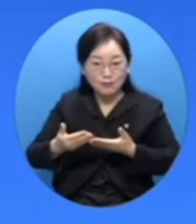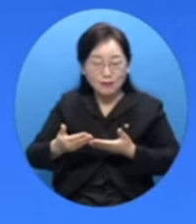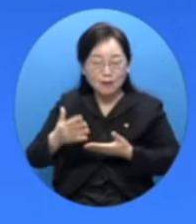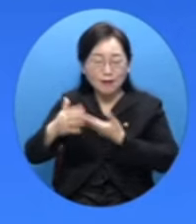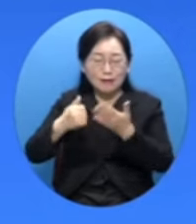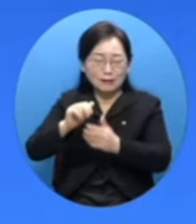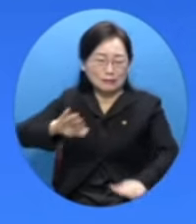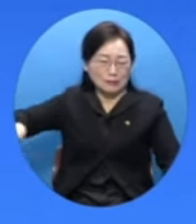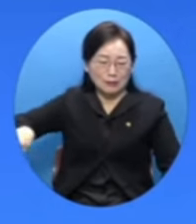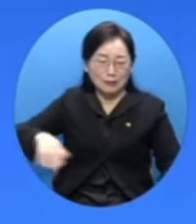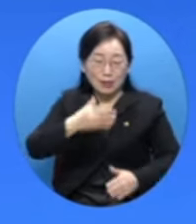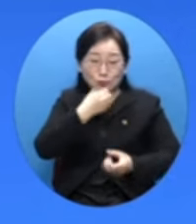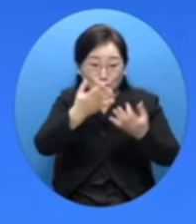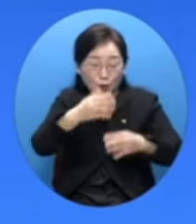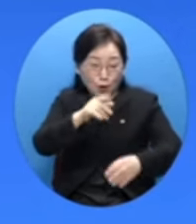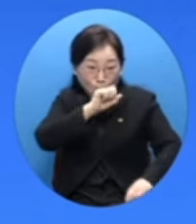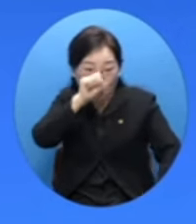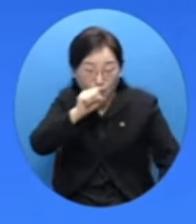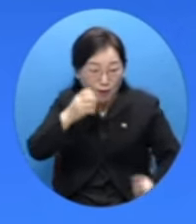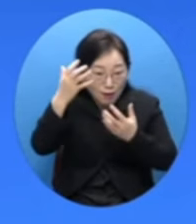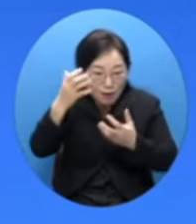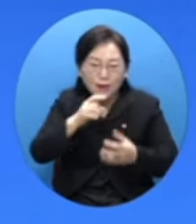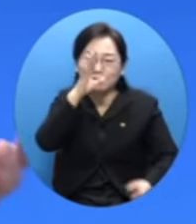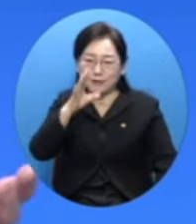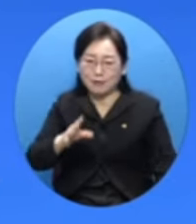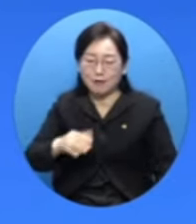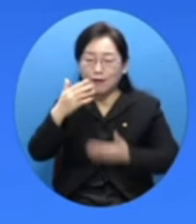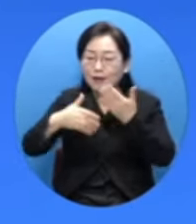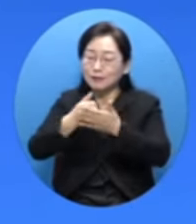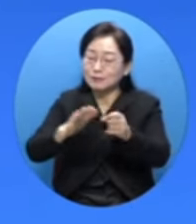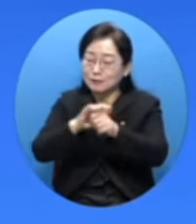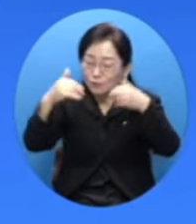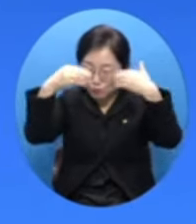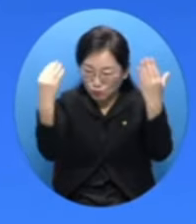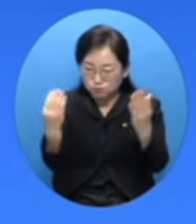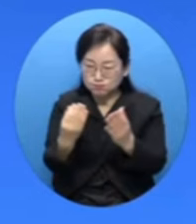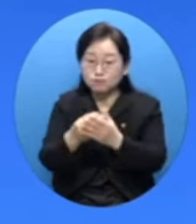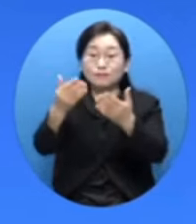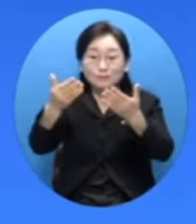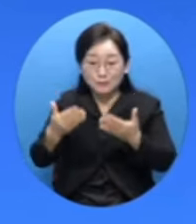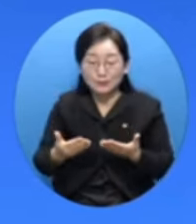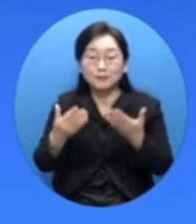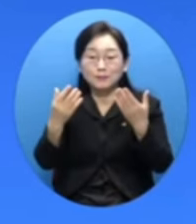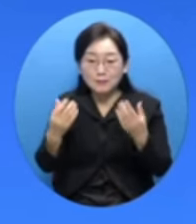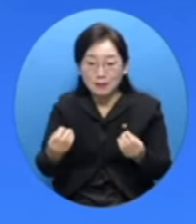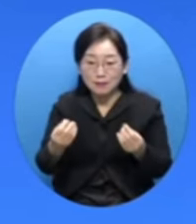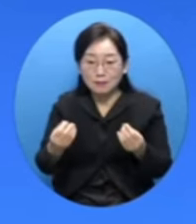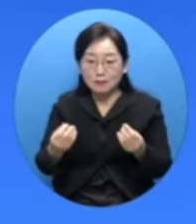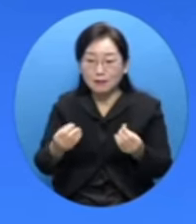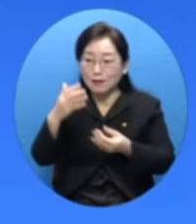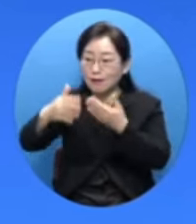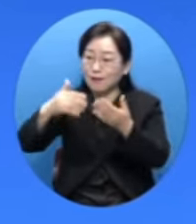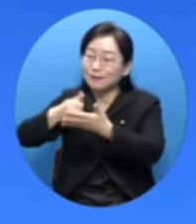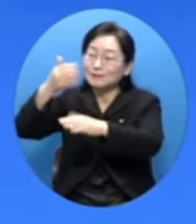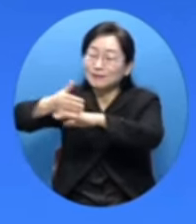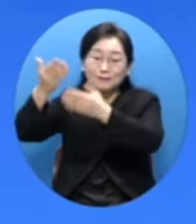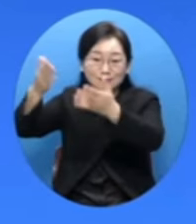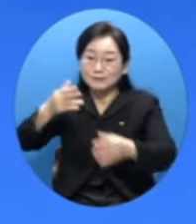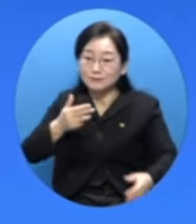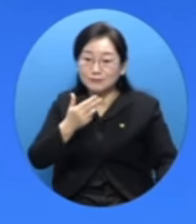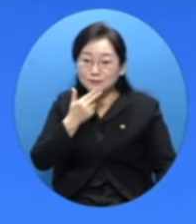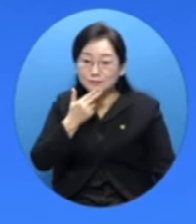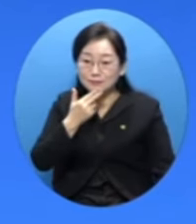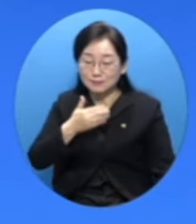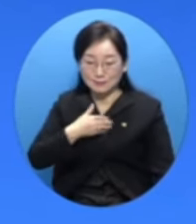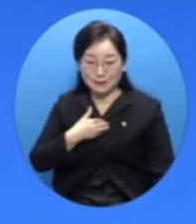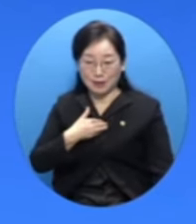되는 것입니다. 하나님께서 우리에게 사랑하는 모든 것을 주셨는데 그것을 주신 하나님께 감사하지 아니하고